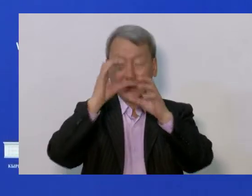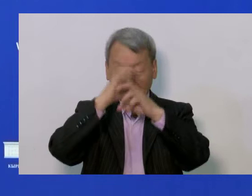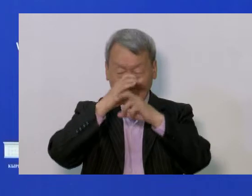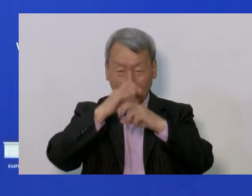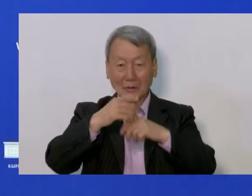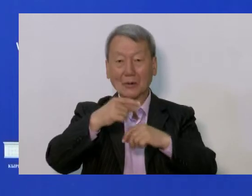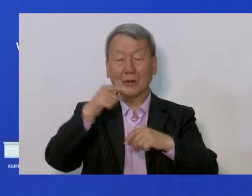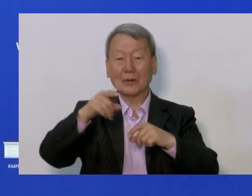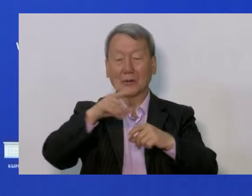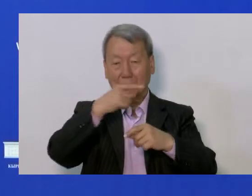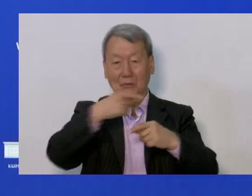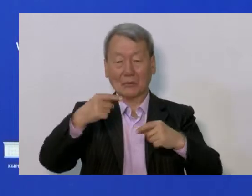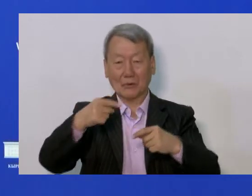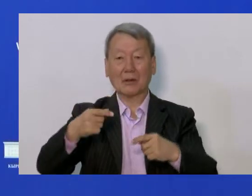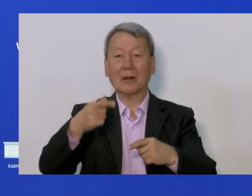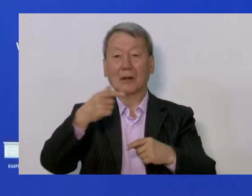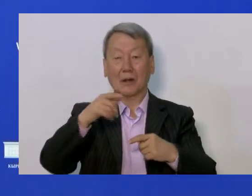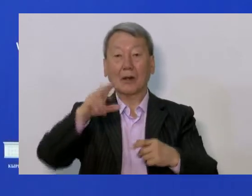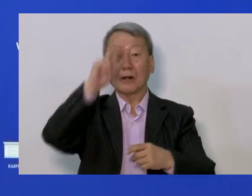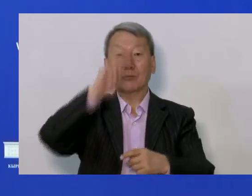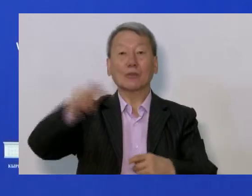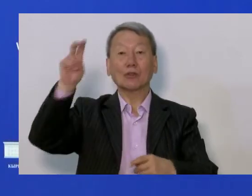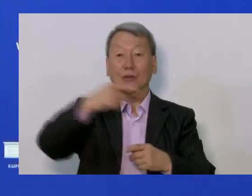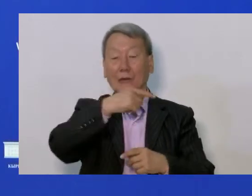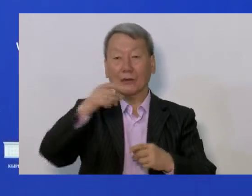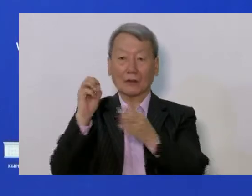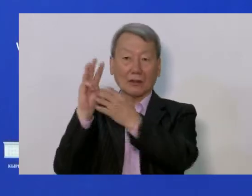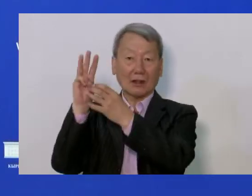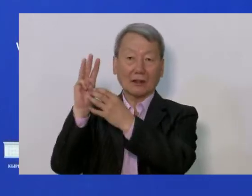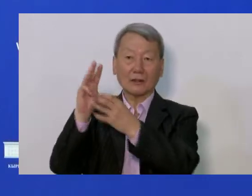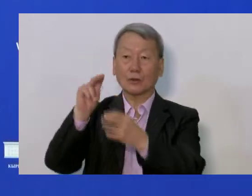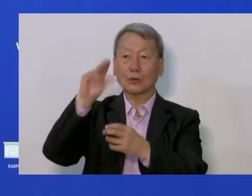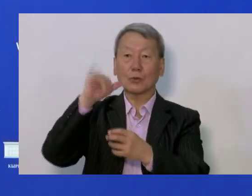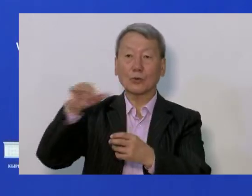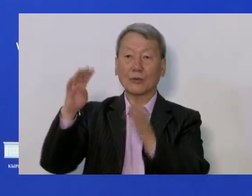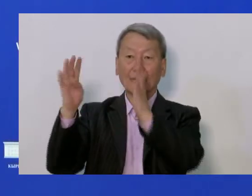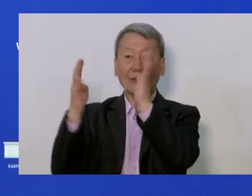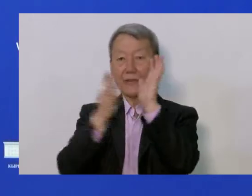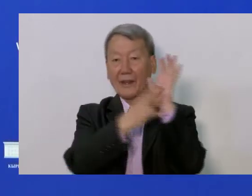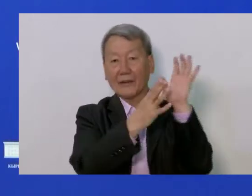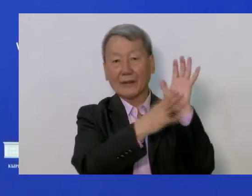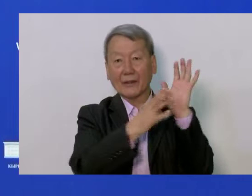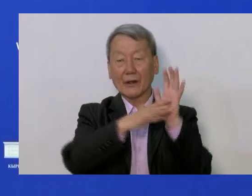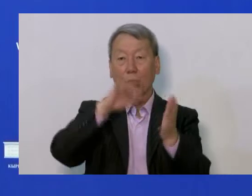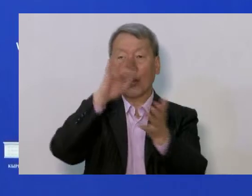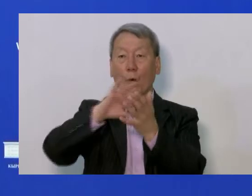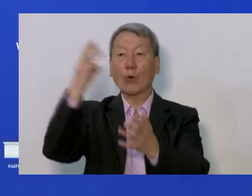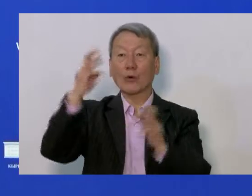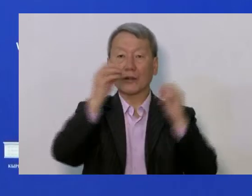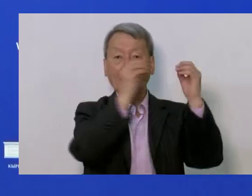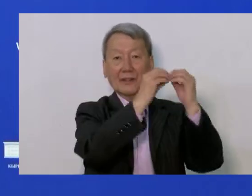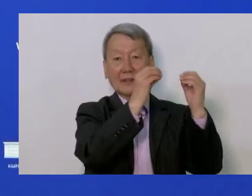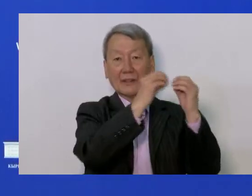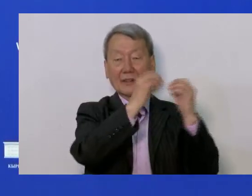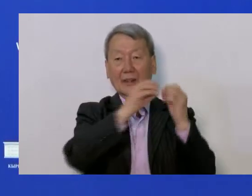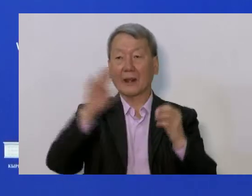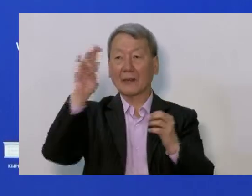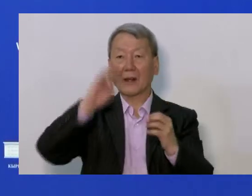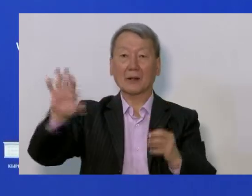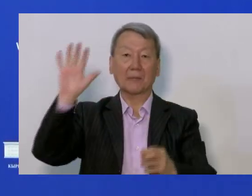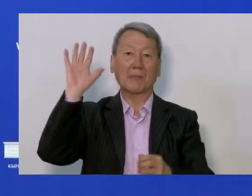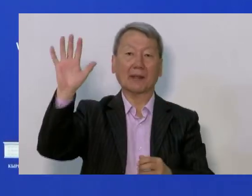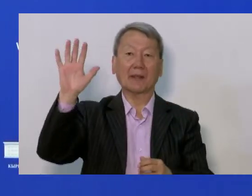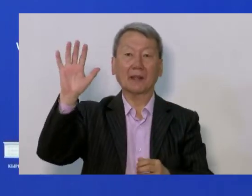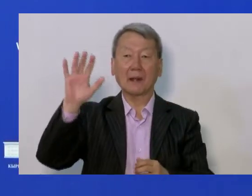случаями заражения COVID-19. В Бишкеке выписано 13, в Чуйской области 9, в городе Ош 10, в Нарынской области